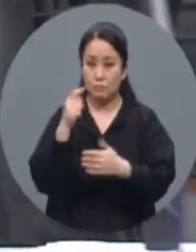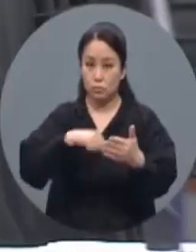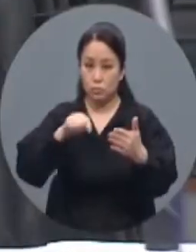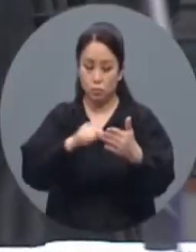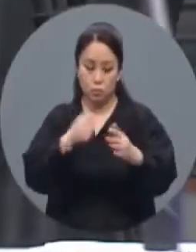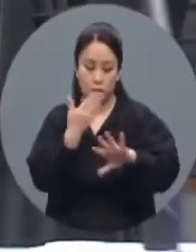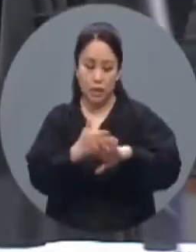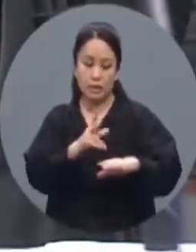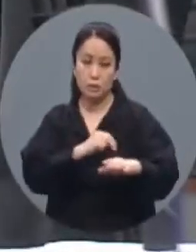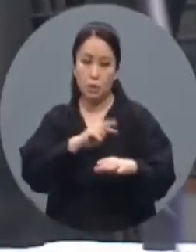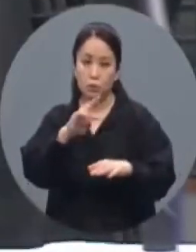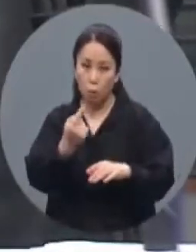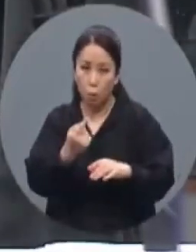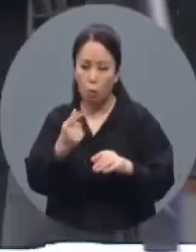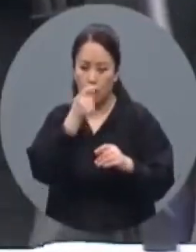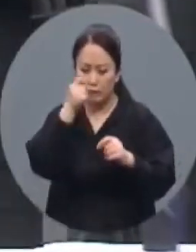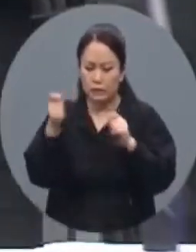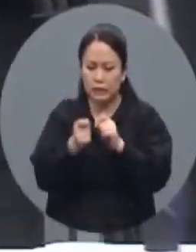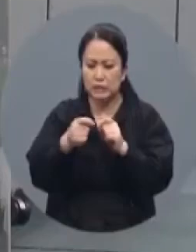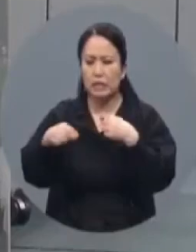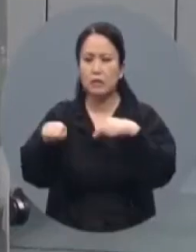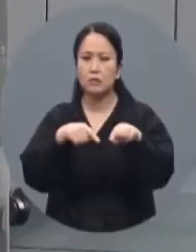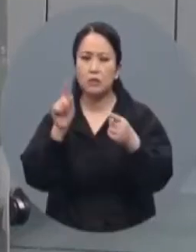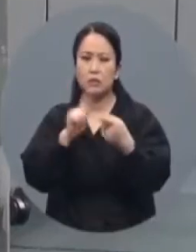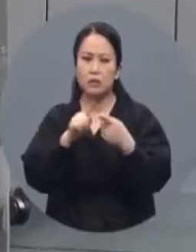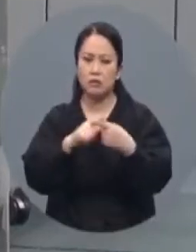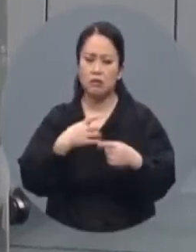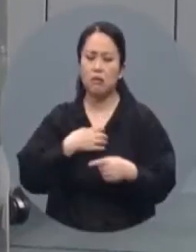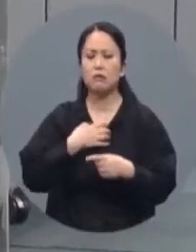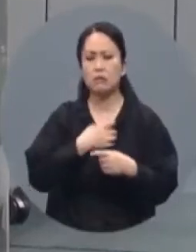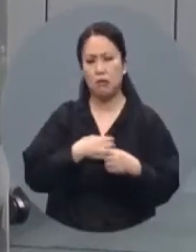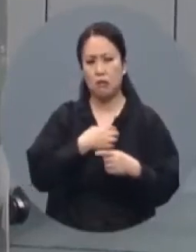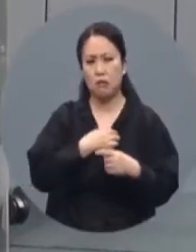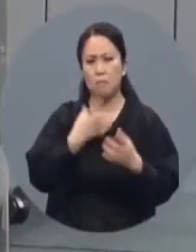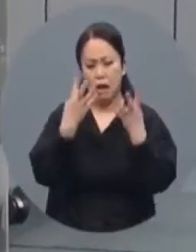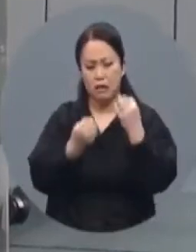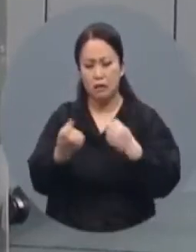다른 의원도 측근 행정에 대한 우려가 곳곳에서 나오고